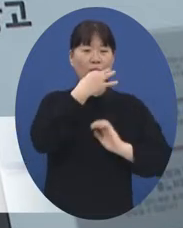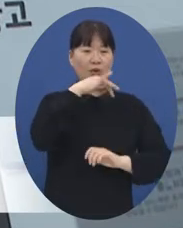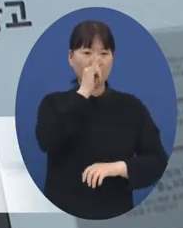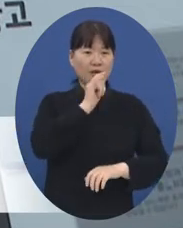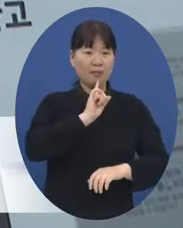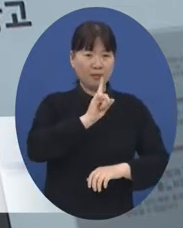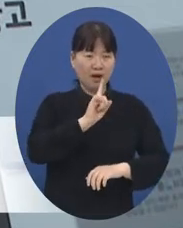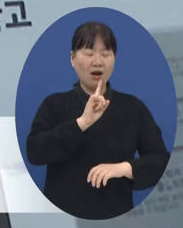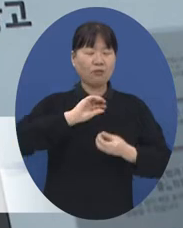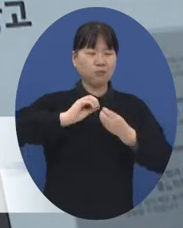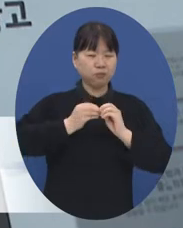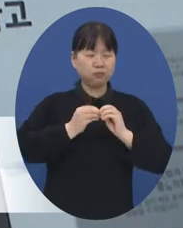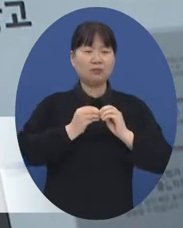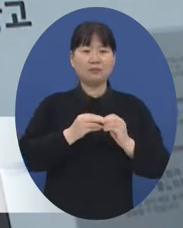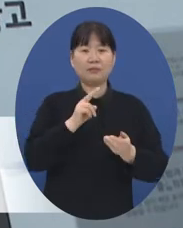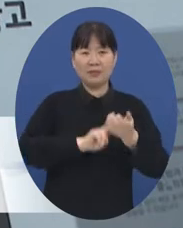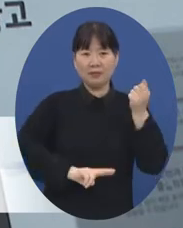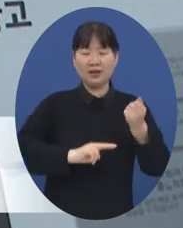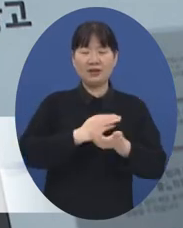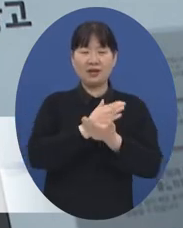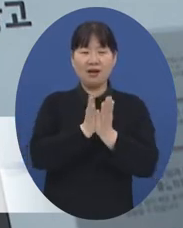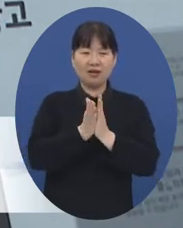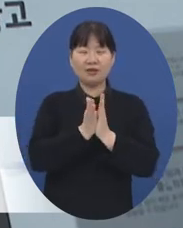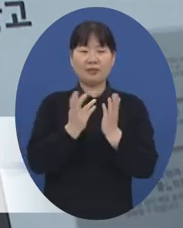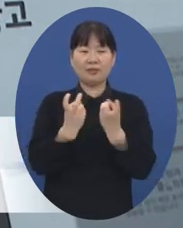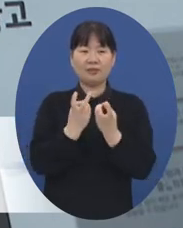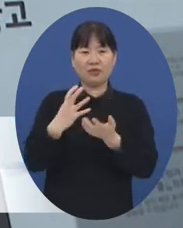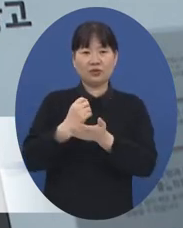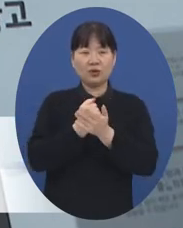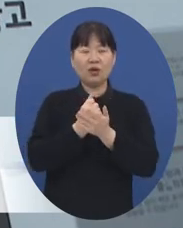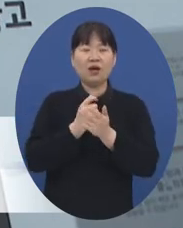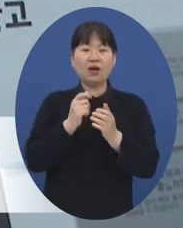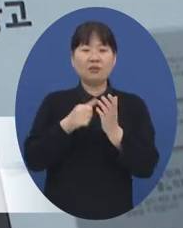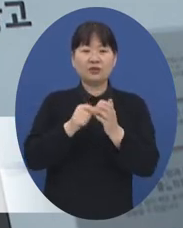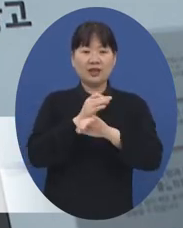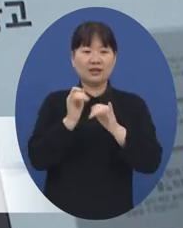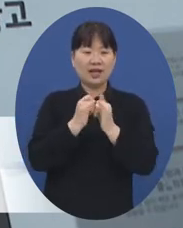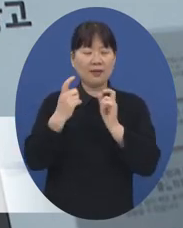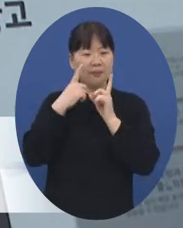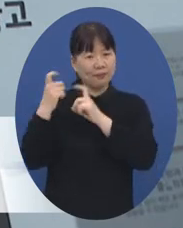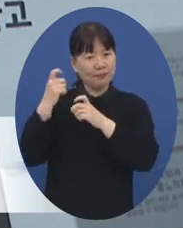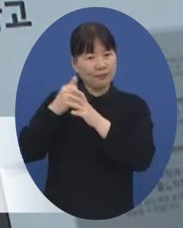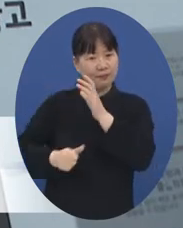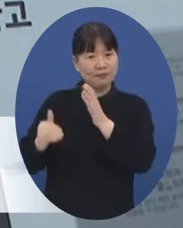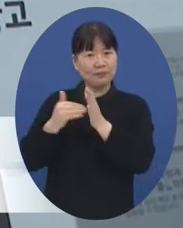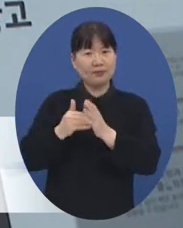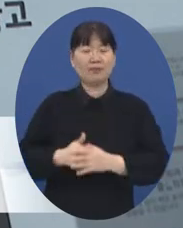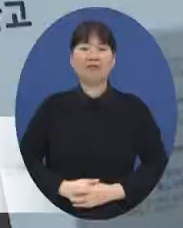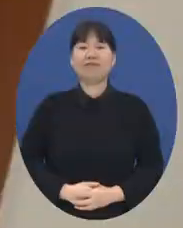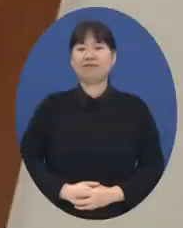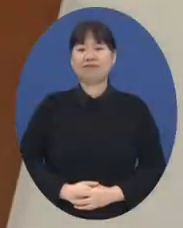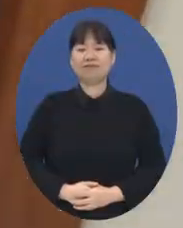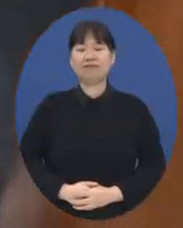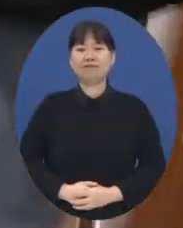꾸며 판매하는 등 다양한 방법으로 소비자들을 현혹했습니다. 최재영 기자의 보도입니다.